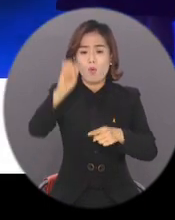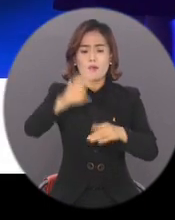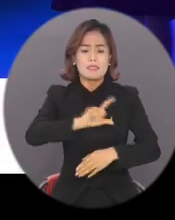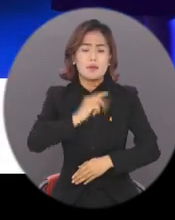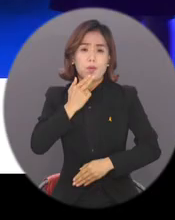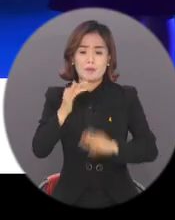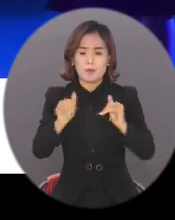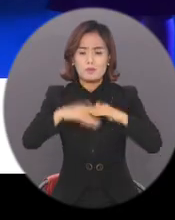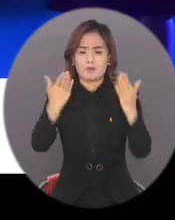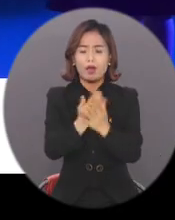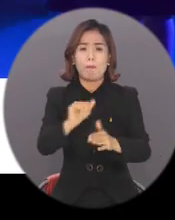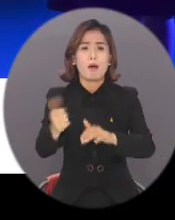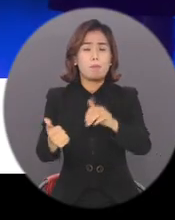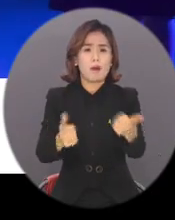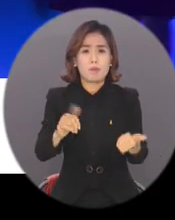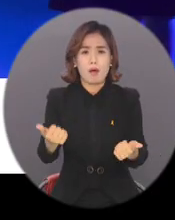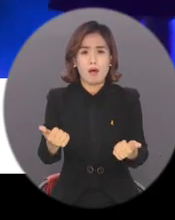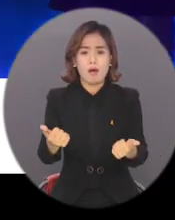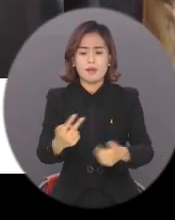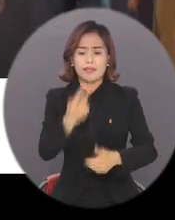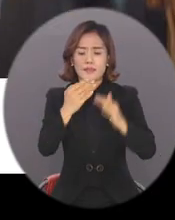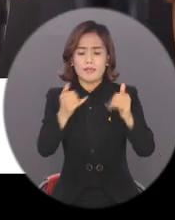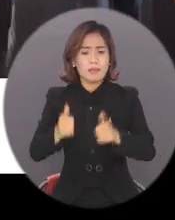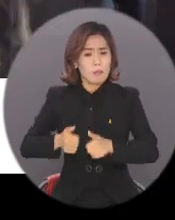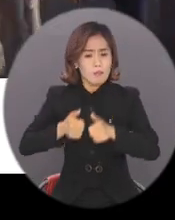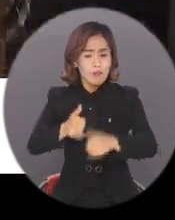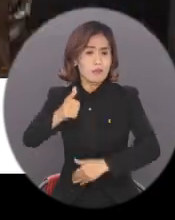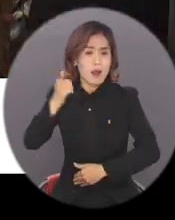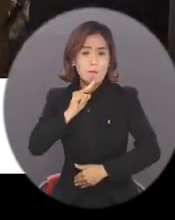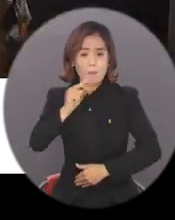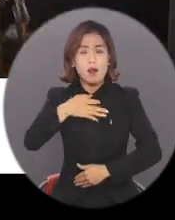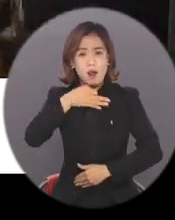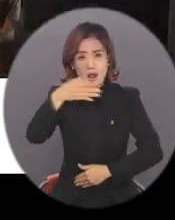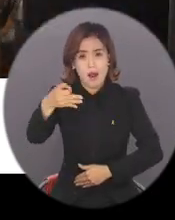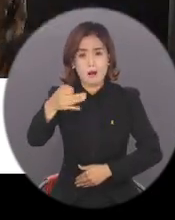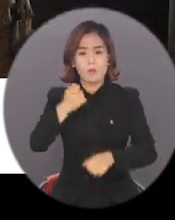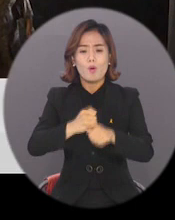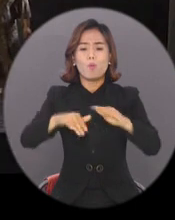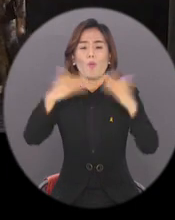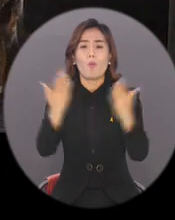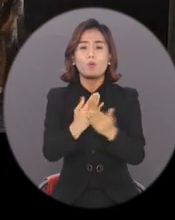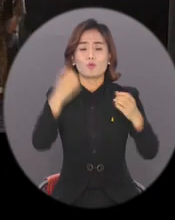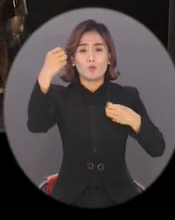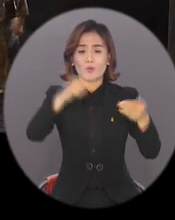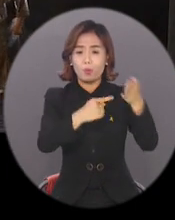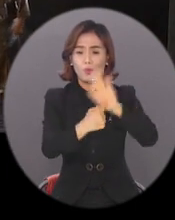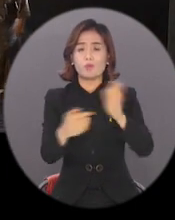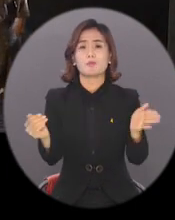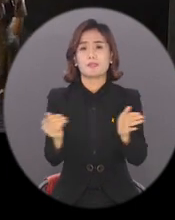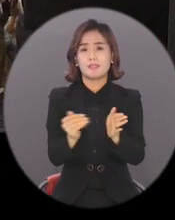시민들은 하나둘씩 쓰러지고 산자들에게 따르라고 한 목소리로 부르짖으면서 공연은 막을 내립니다.